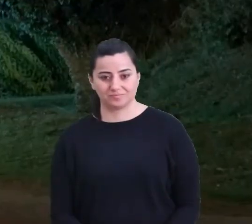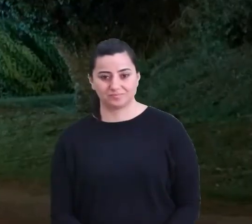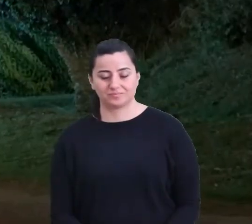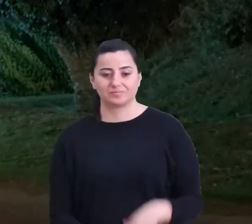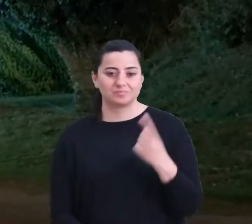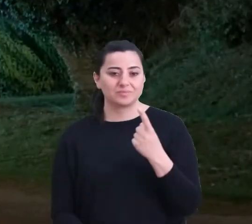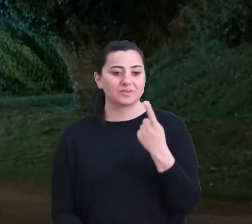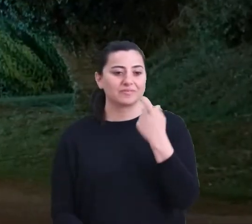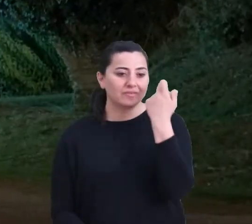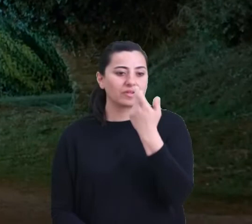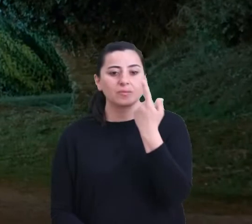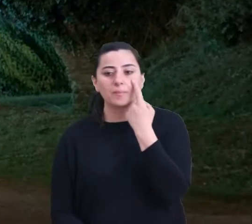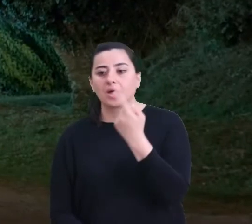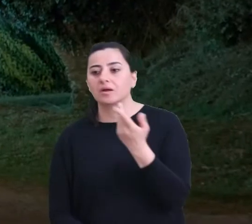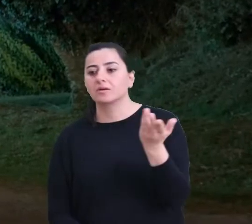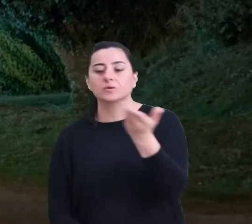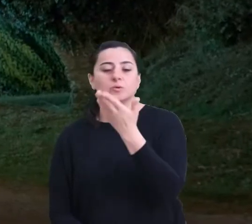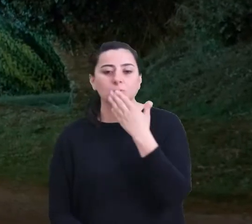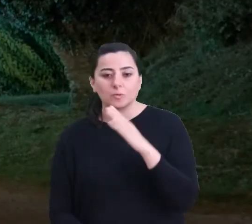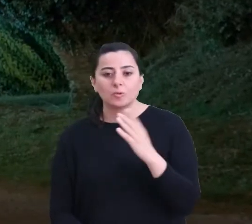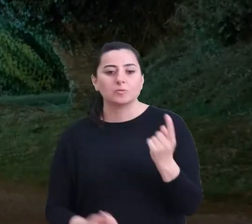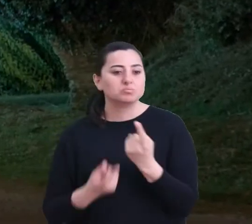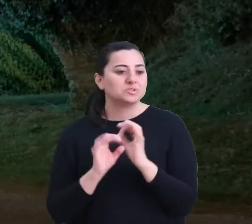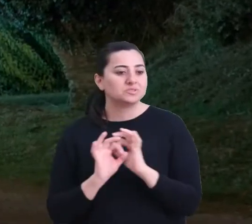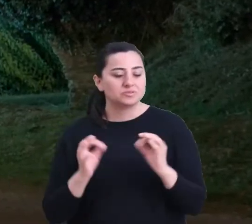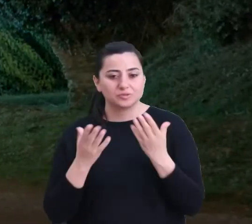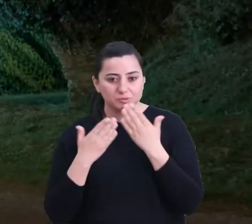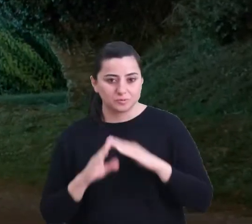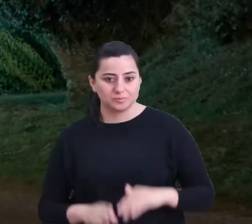Bir manzarası yok. Bir şeyler yok.